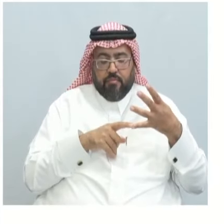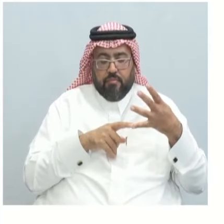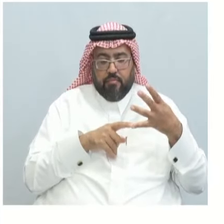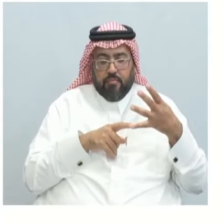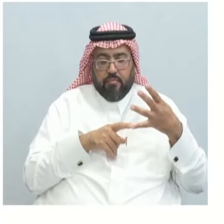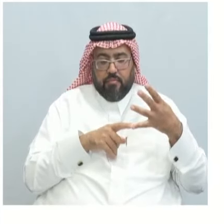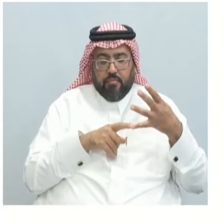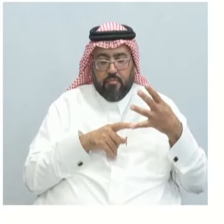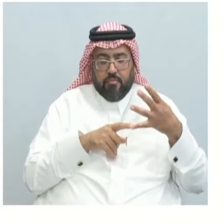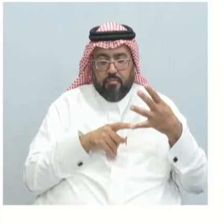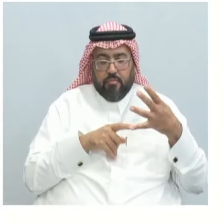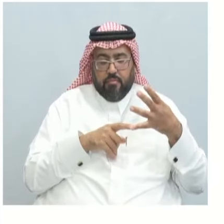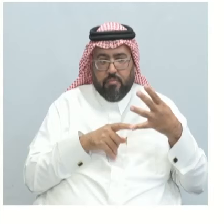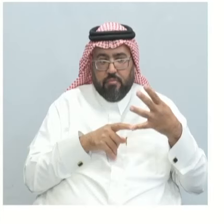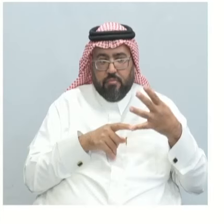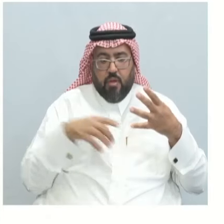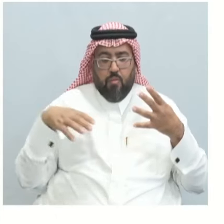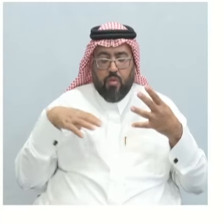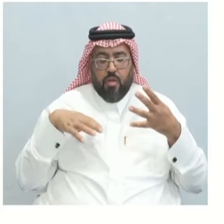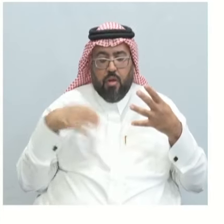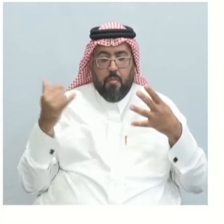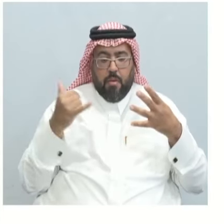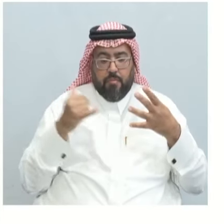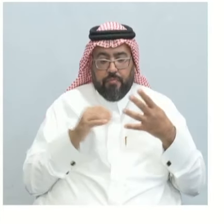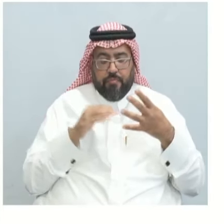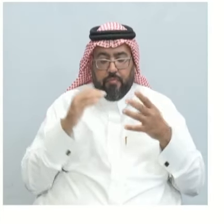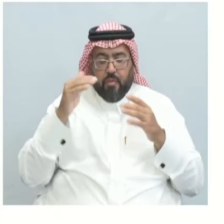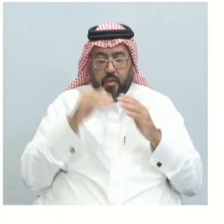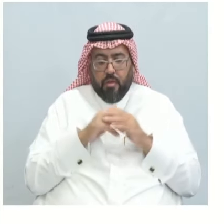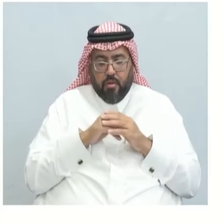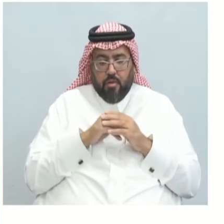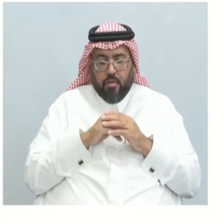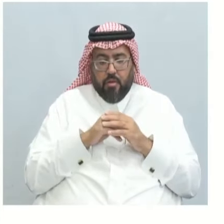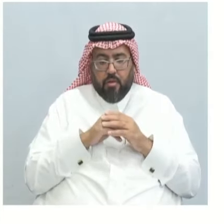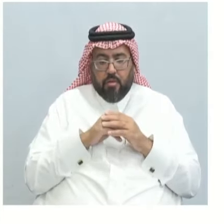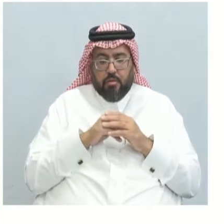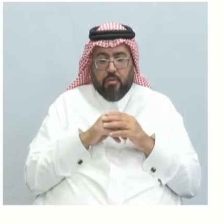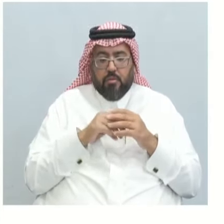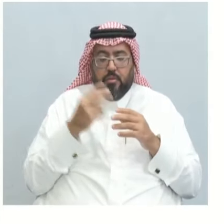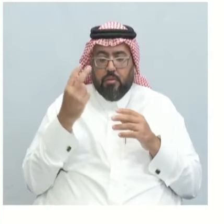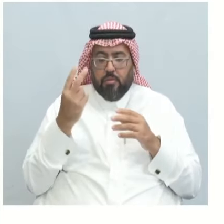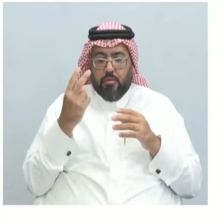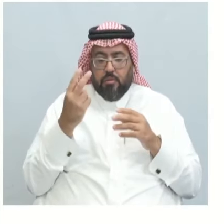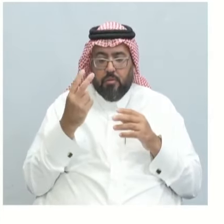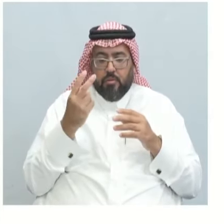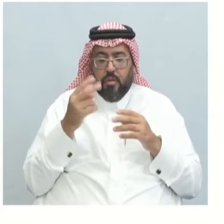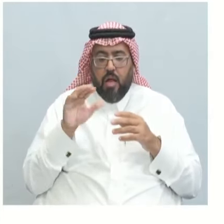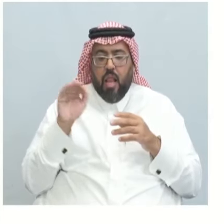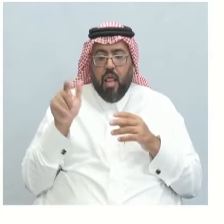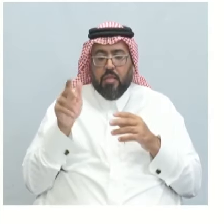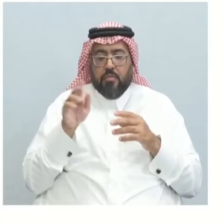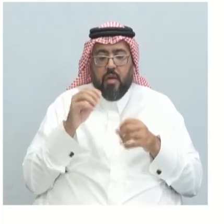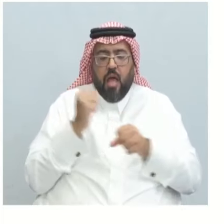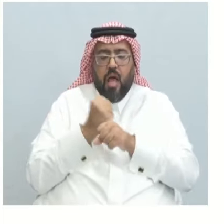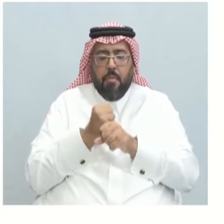الاجابه الصحيحه هي استخدام مدير المهام لانهاء هذا البرنامج رقم اثنان الح حاسب